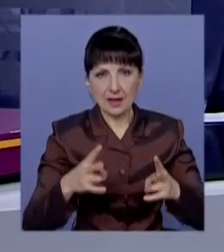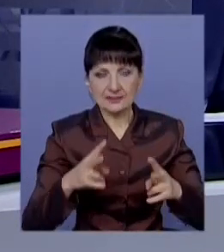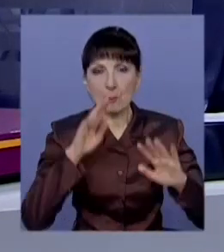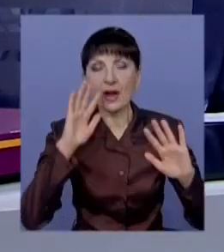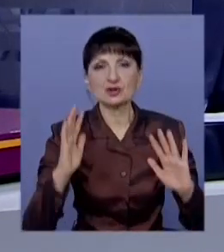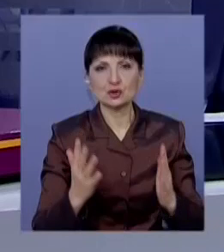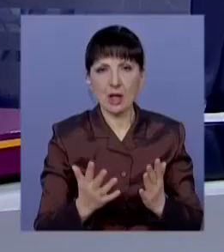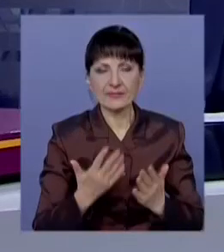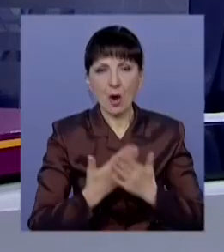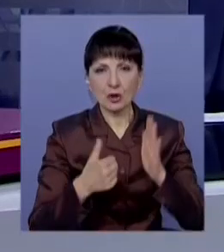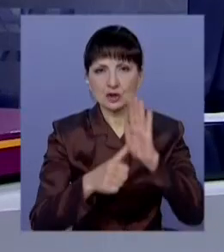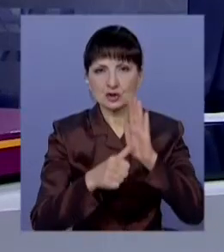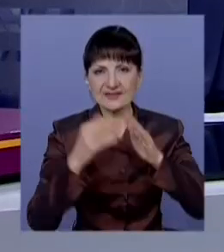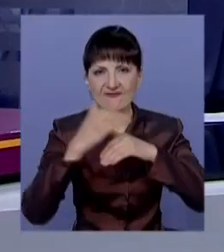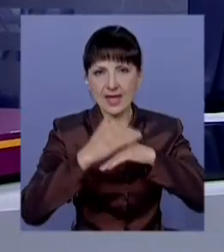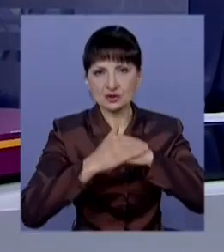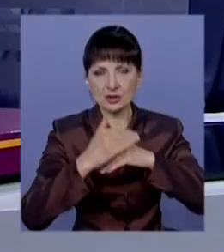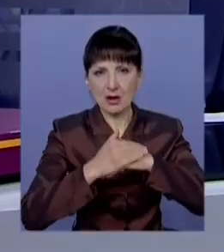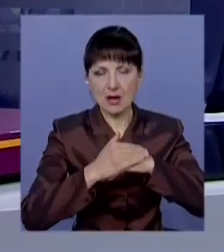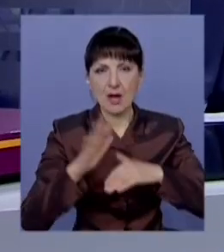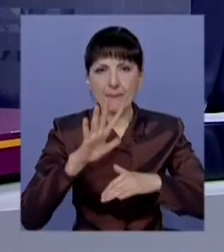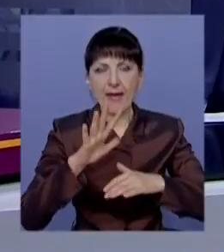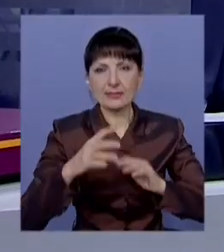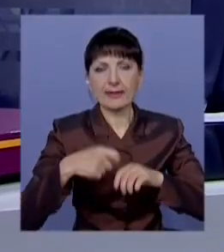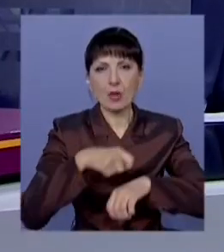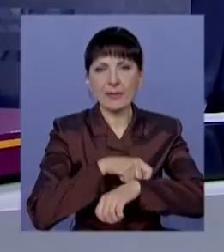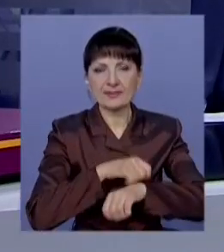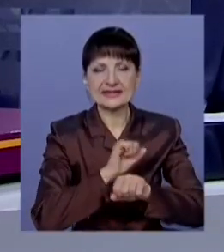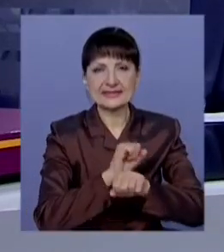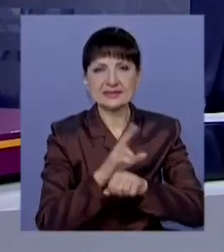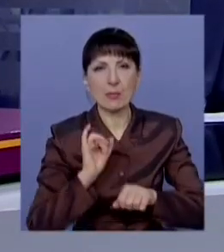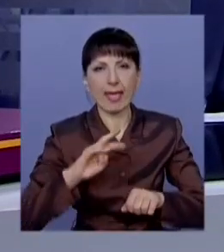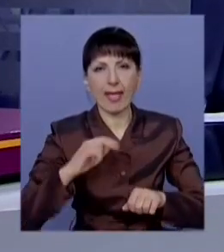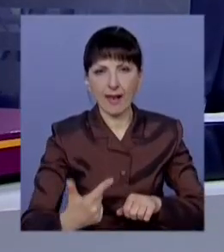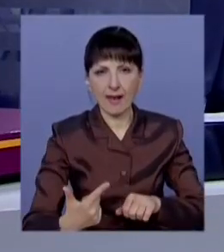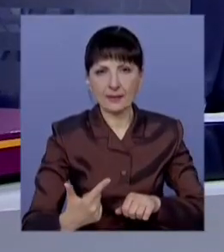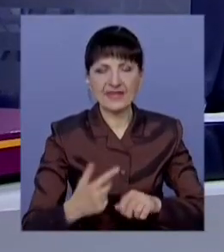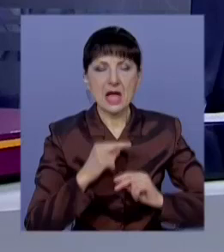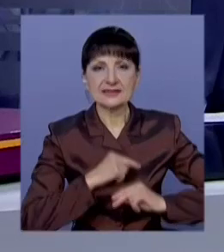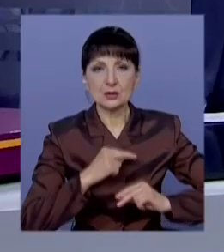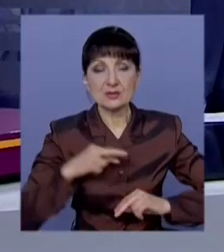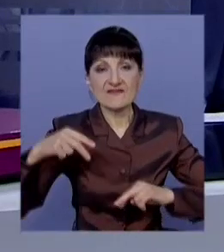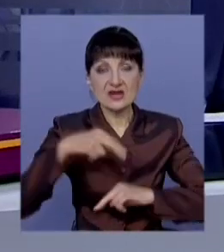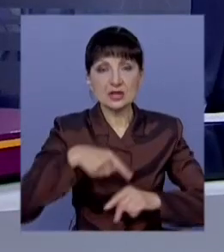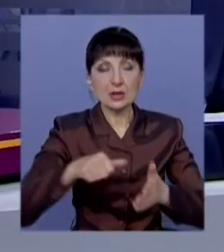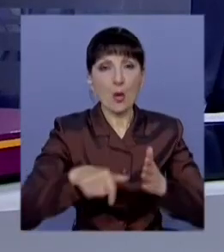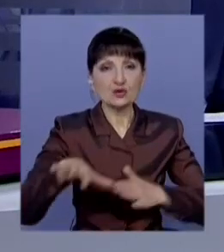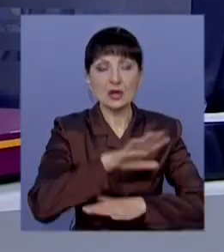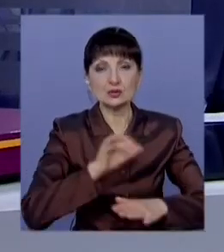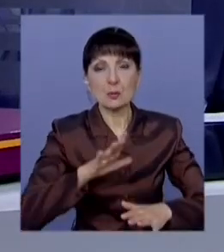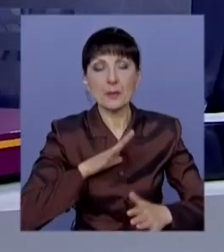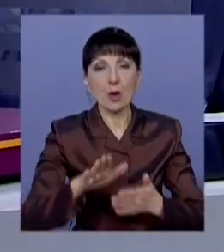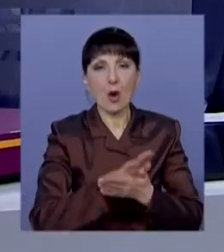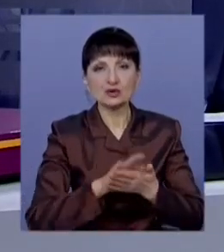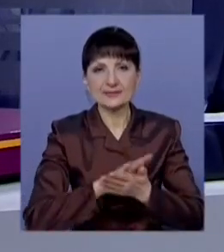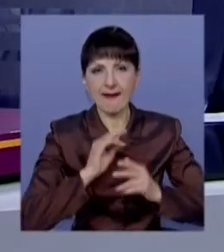произошла около 6 часов вечера в 5 километрах от станции Бель. Сотрудники вышли на этот участок, чтобы провести